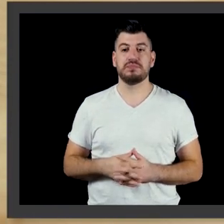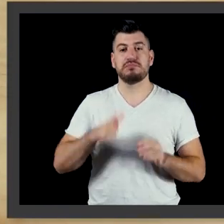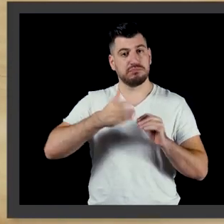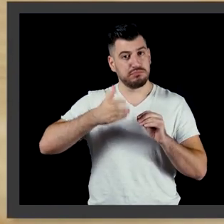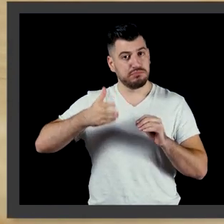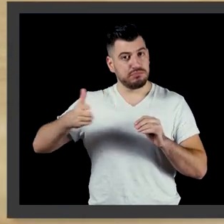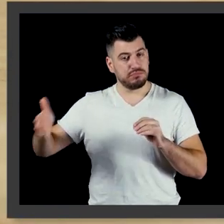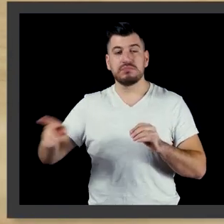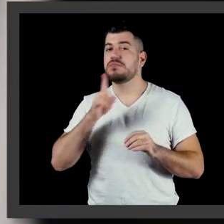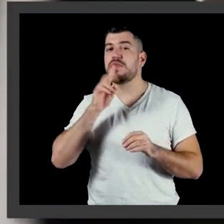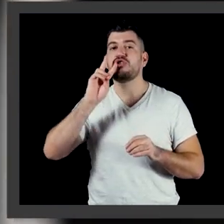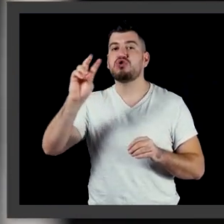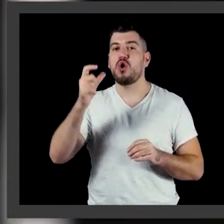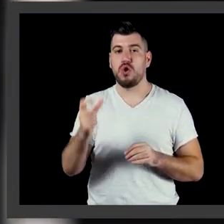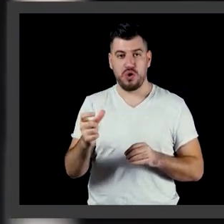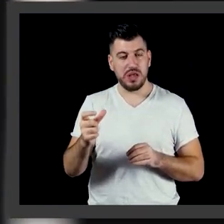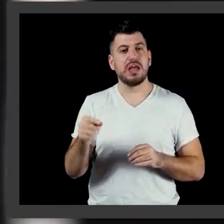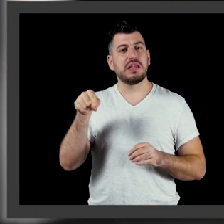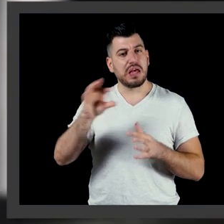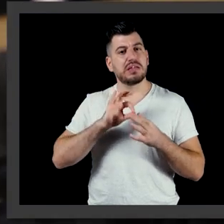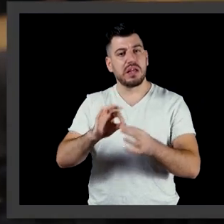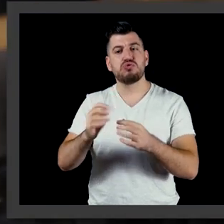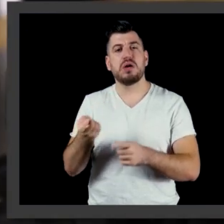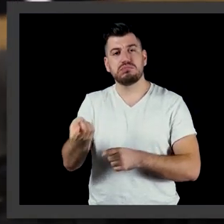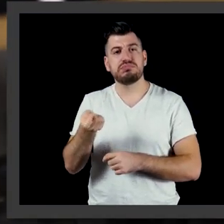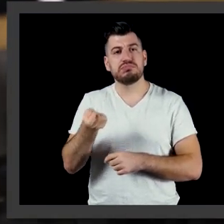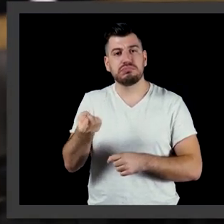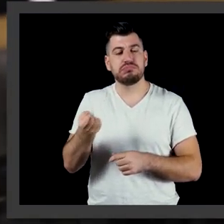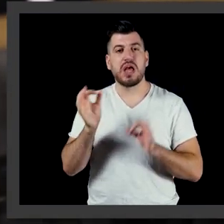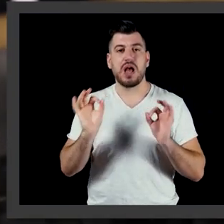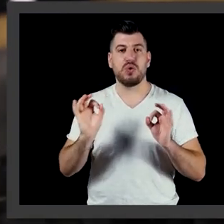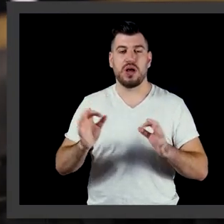Ψιλοκόβουμε 1 σκελίδα σκόρδο και συνεχίζουμε το σοτάρισμα.